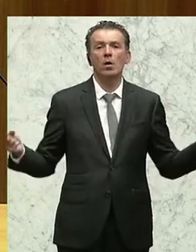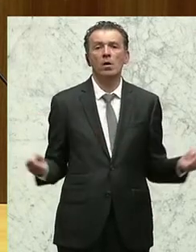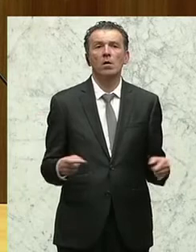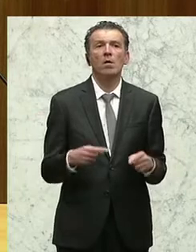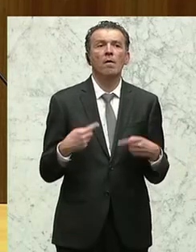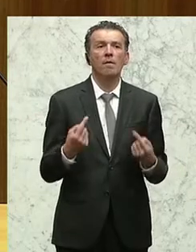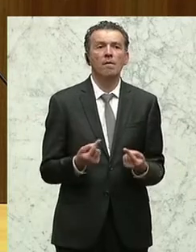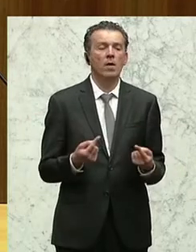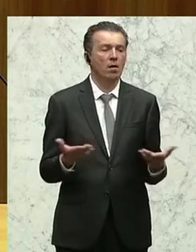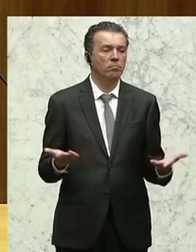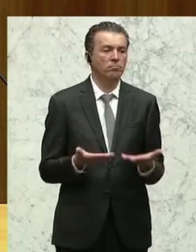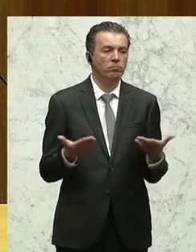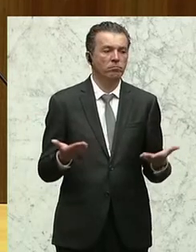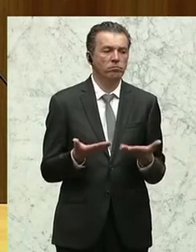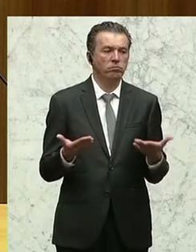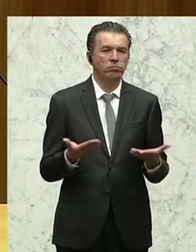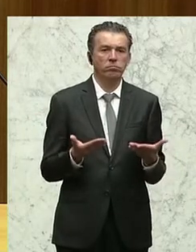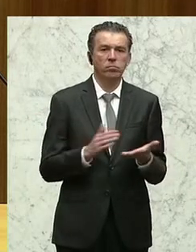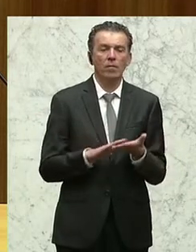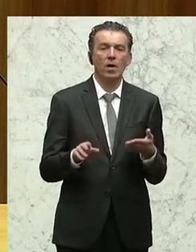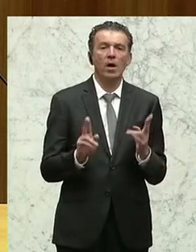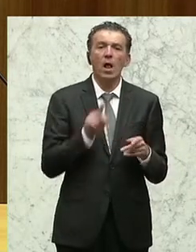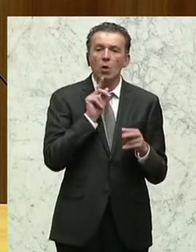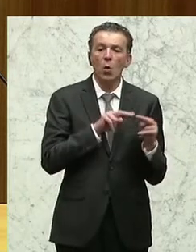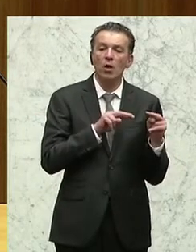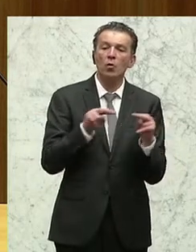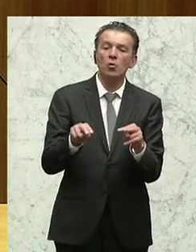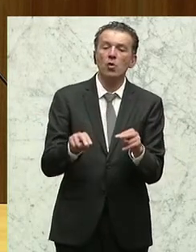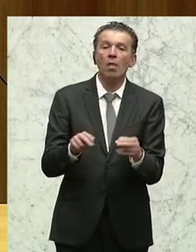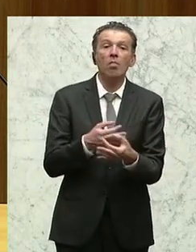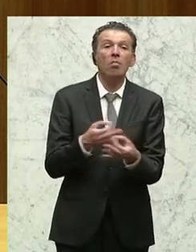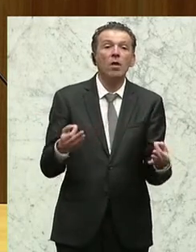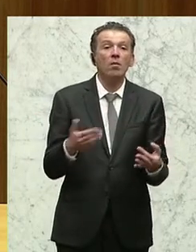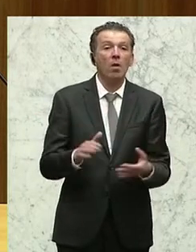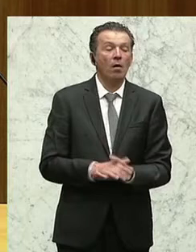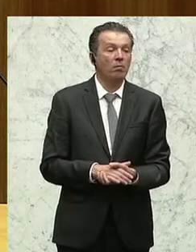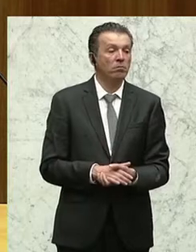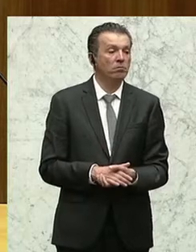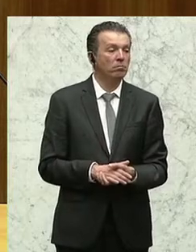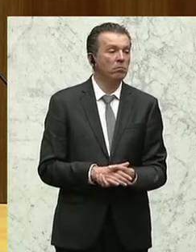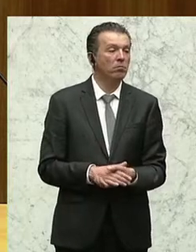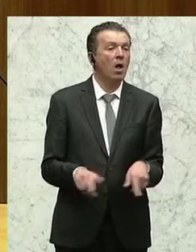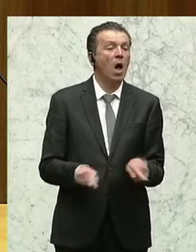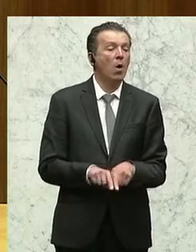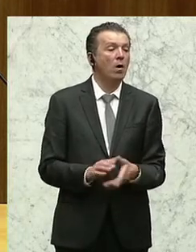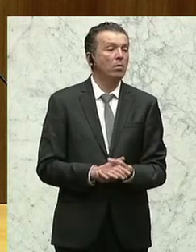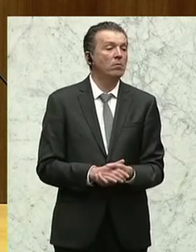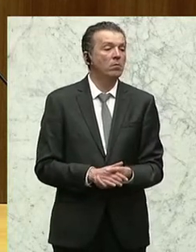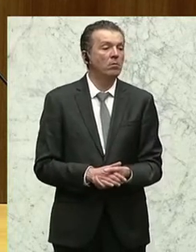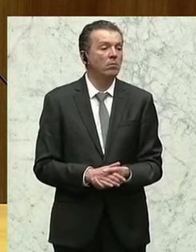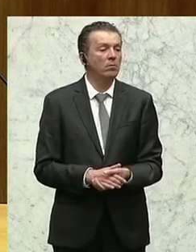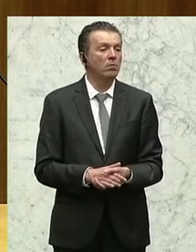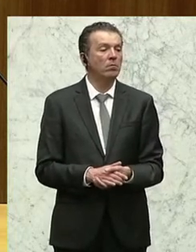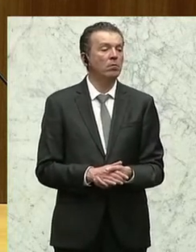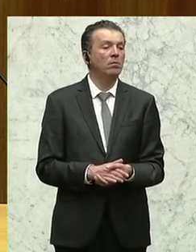Wir sind hier fußfrei erste Reihe und sonst nichts. Das heißt aber auch, wenn